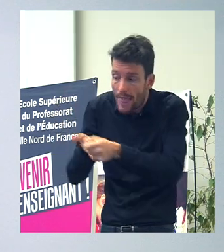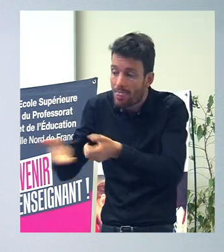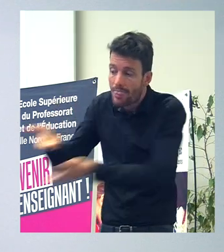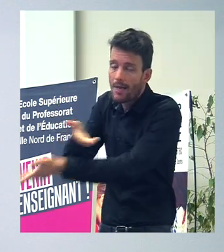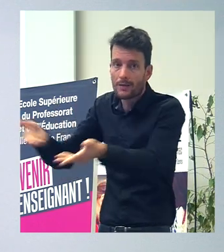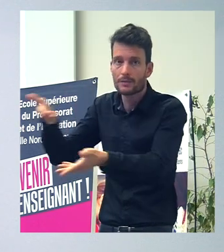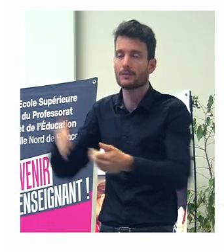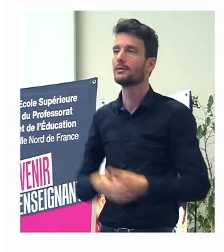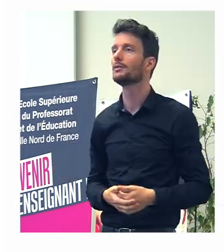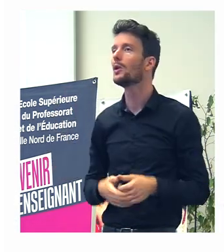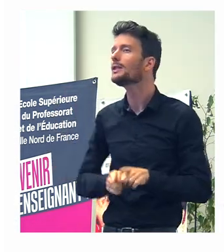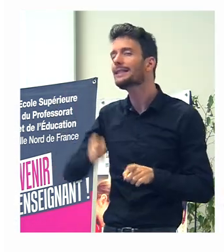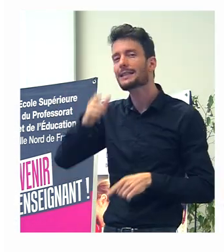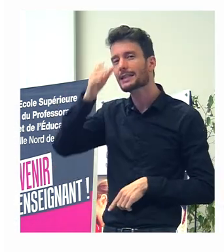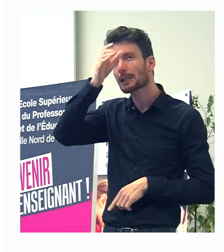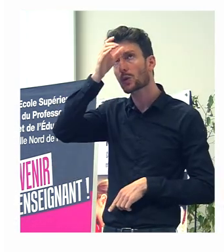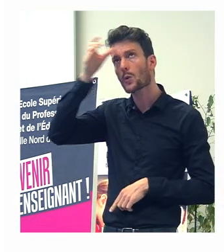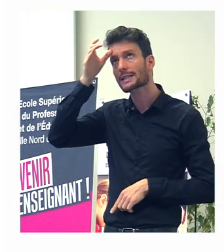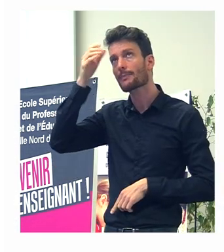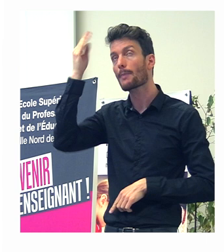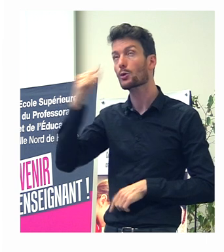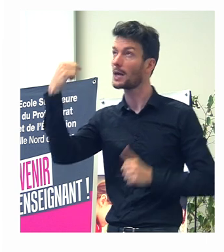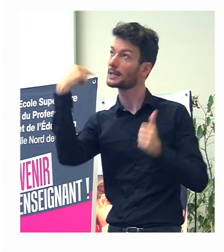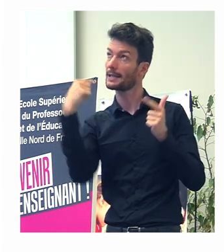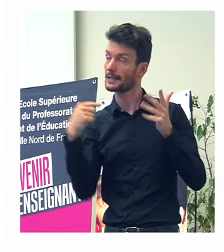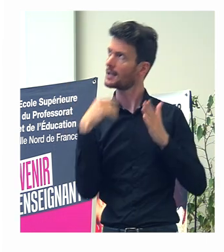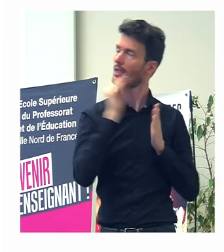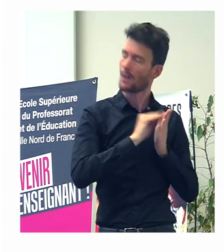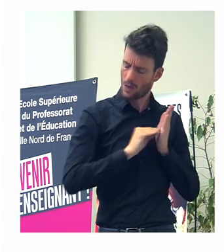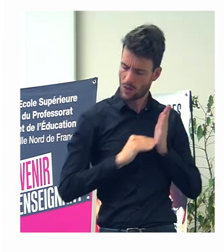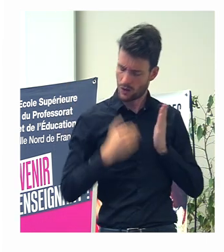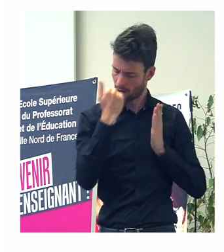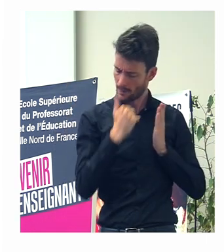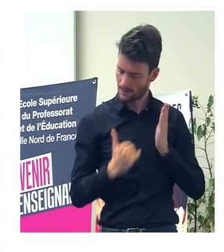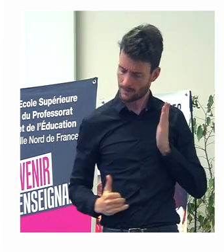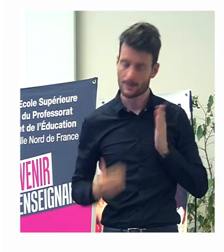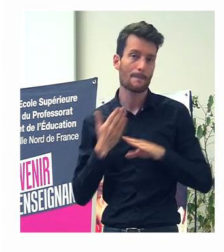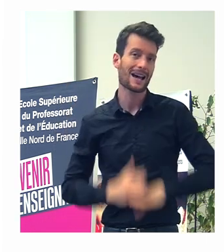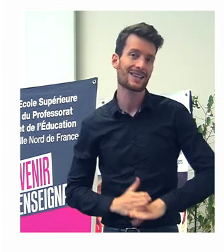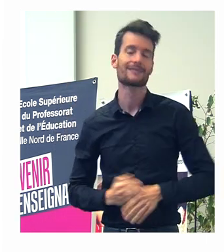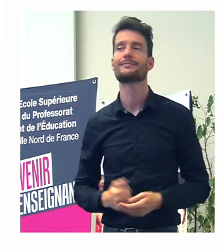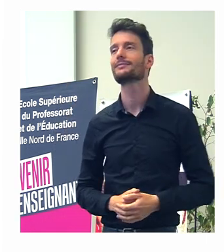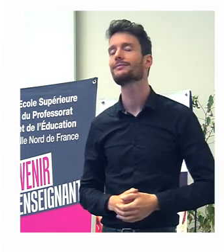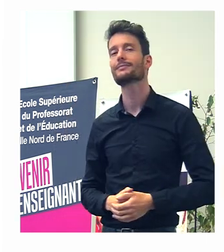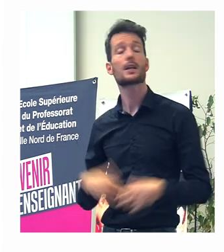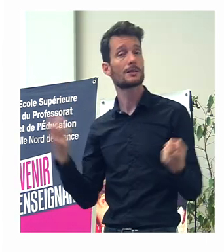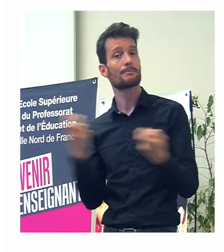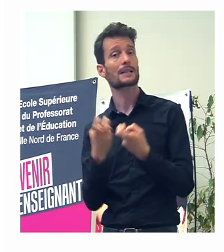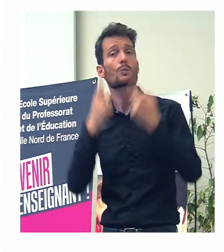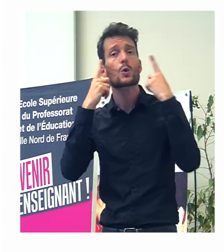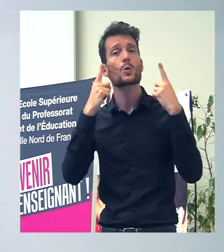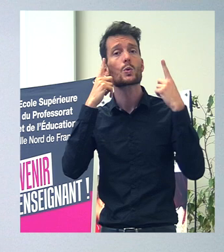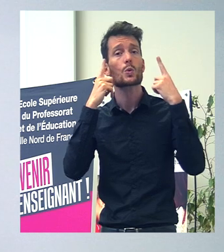faire l'inventaire des concepts à définir, parce que, par exemple, dans le cas, le conte dont je